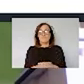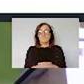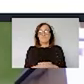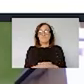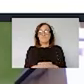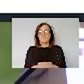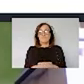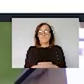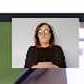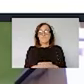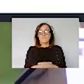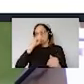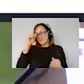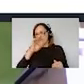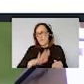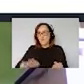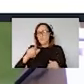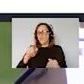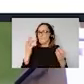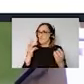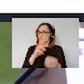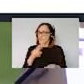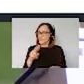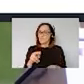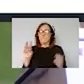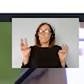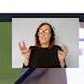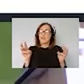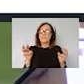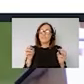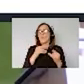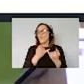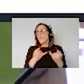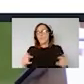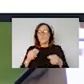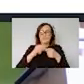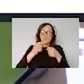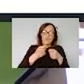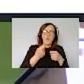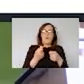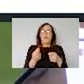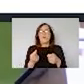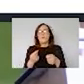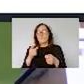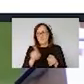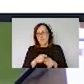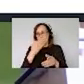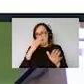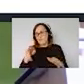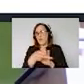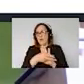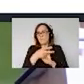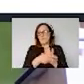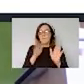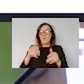budowanie społeczności to też istotna rzecz, bo tak jak powiedziałam, warsztaty możemy robić różne, nawet szydełkowanie, bo ja to szydełkowanie też mogę pokazać do kamery,